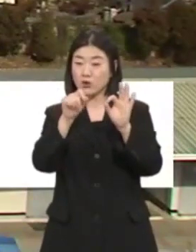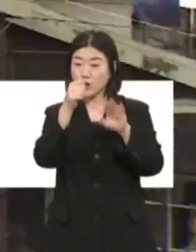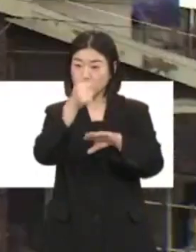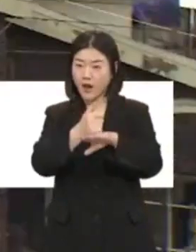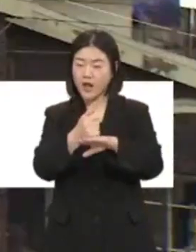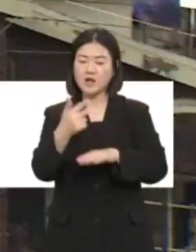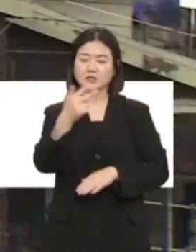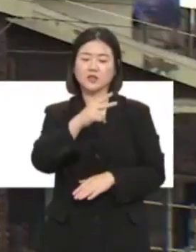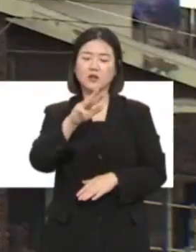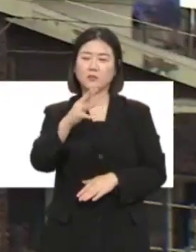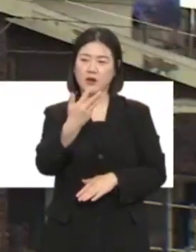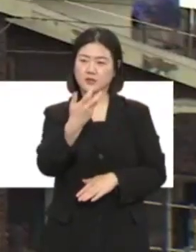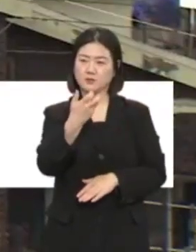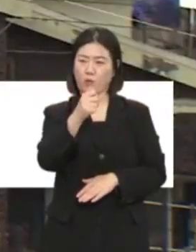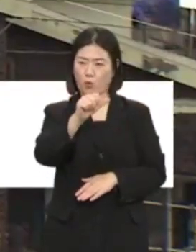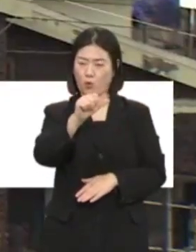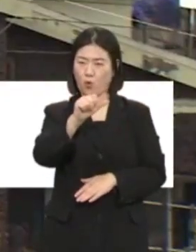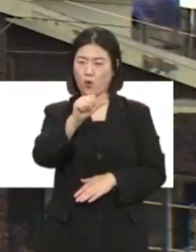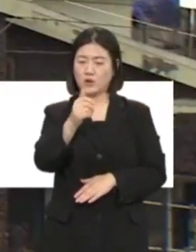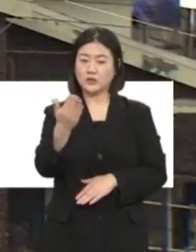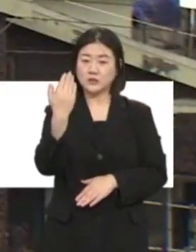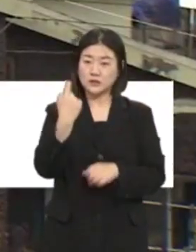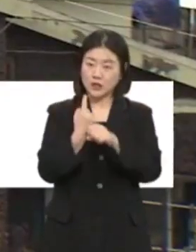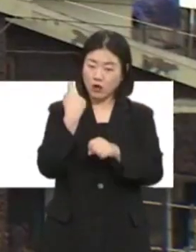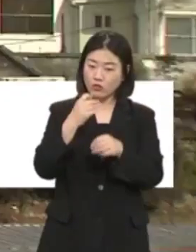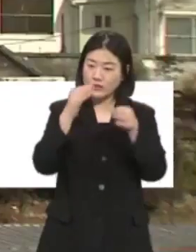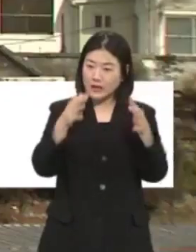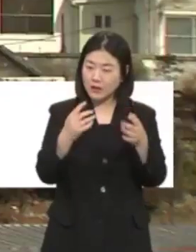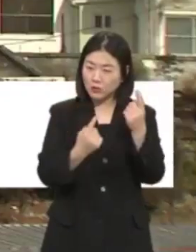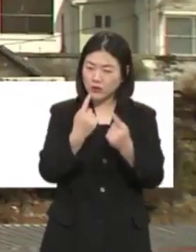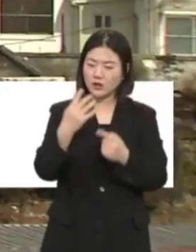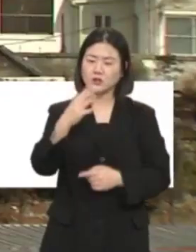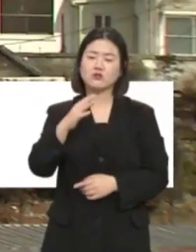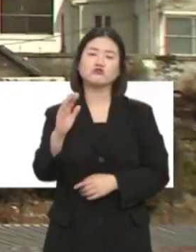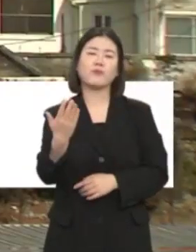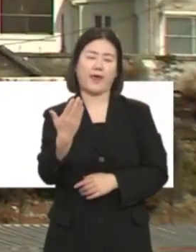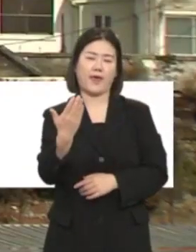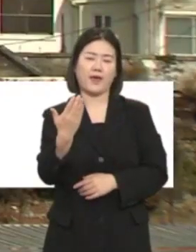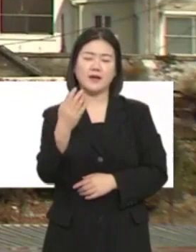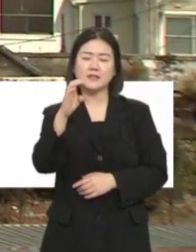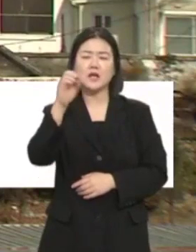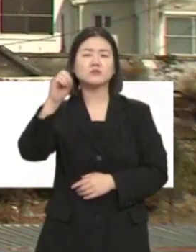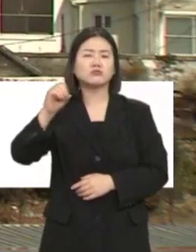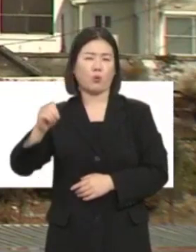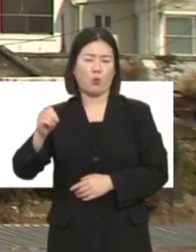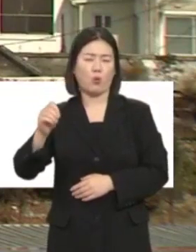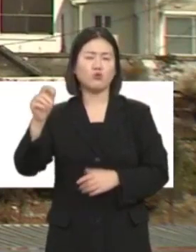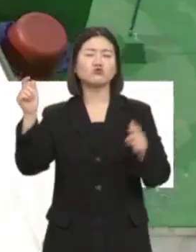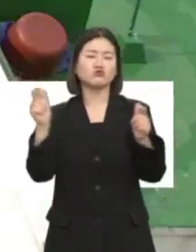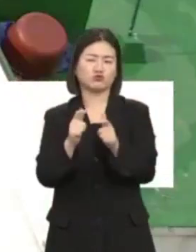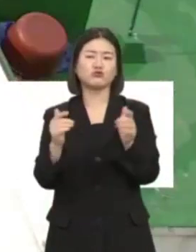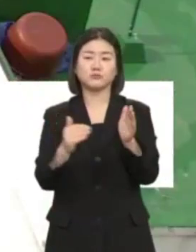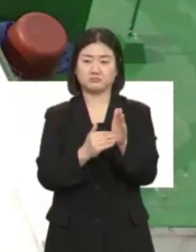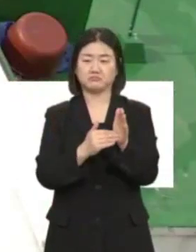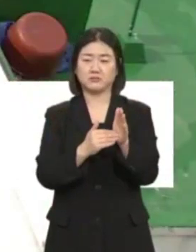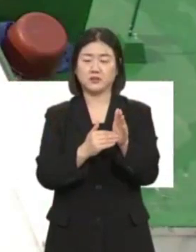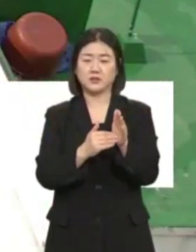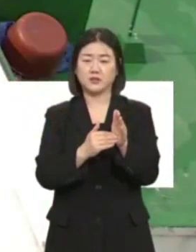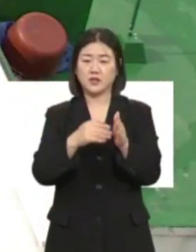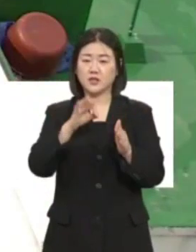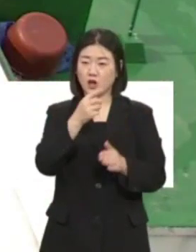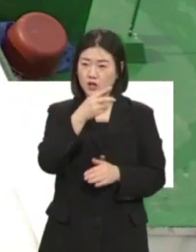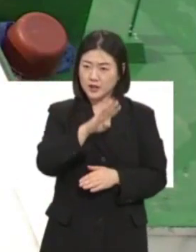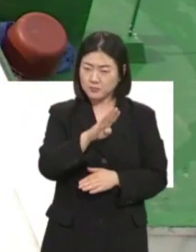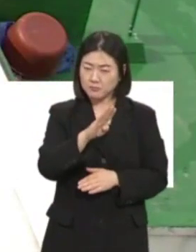모두 7,15 건으로 지난해 같은 기간보다 4900여 건 40% 나 줄었습니다 반면